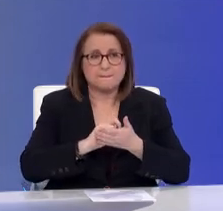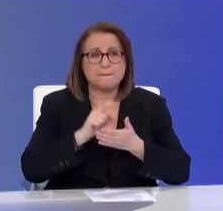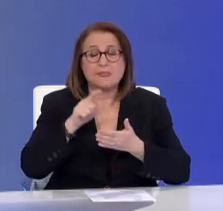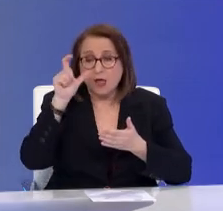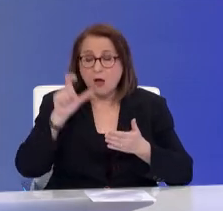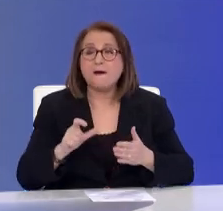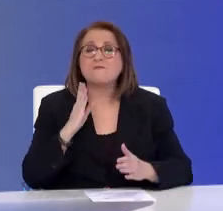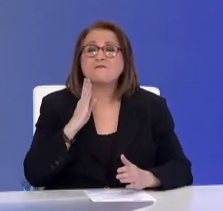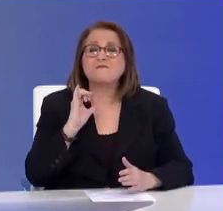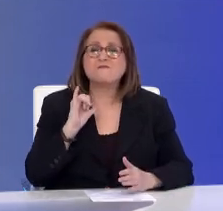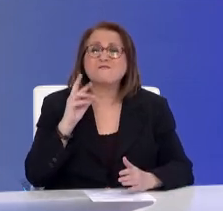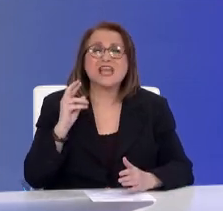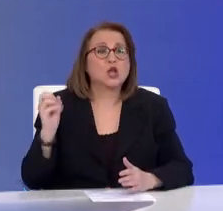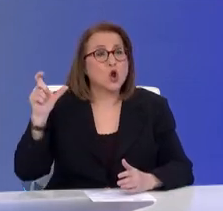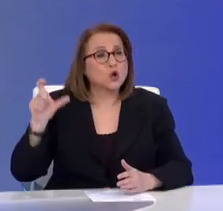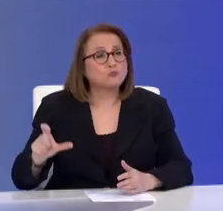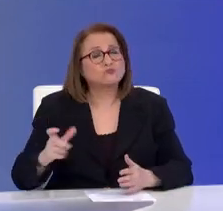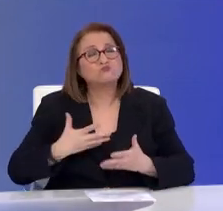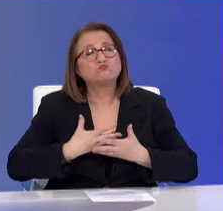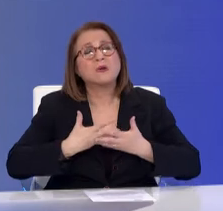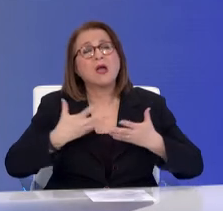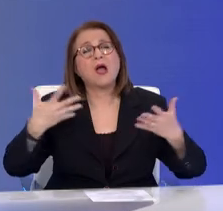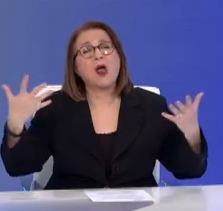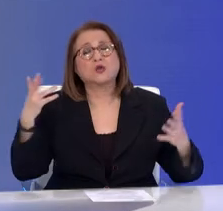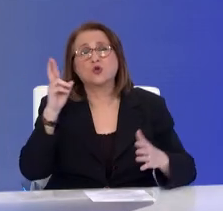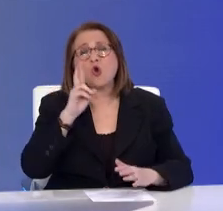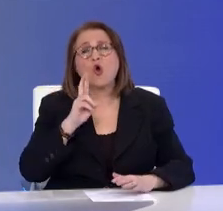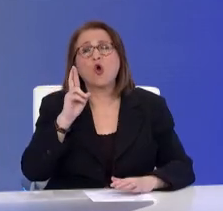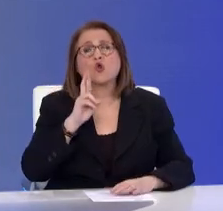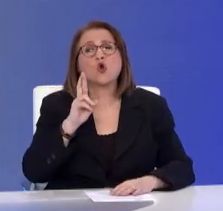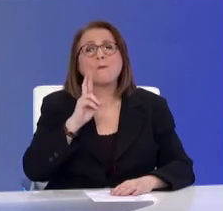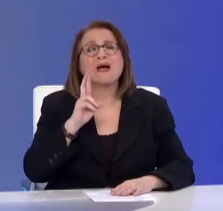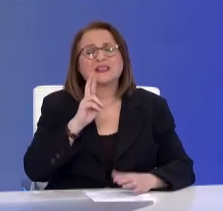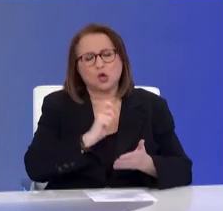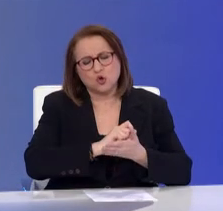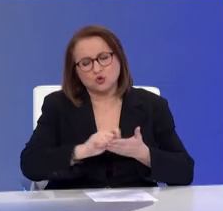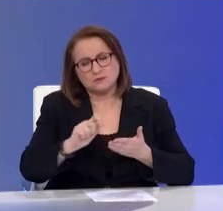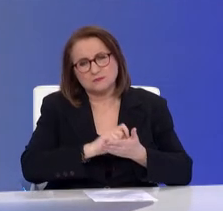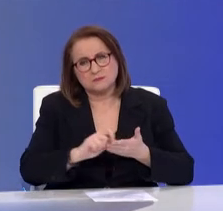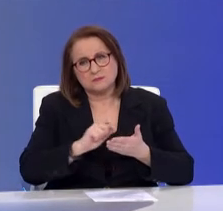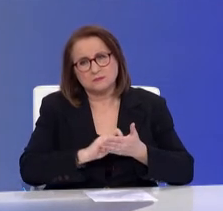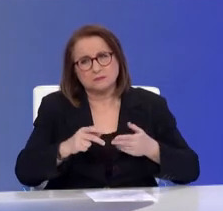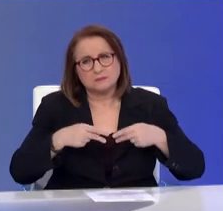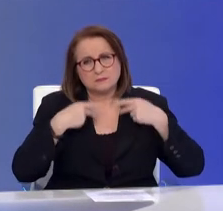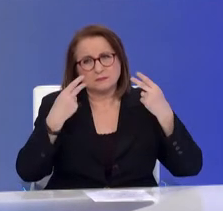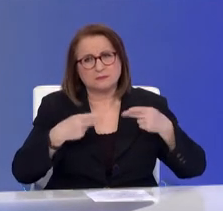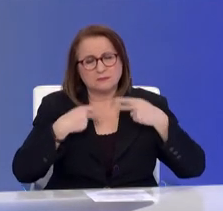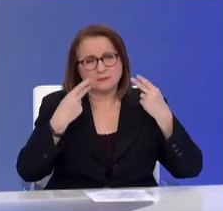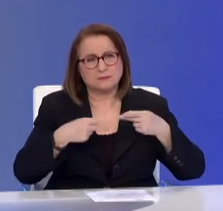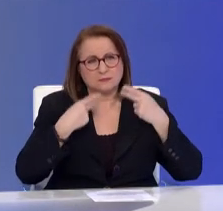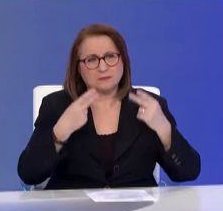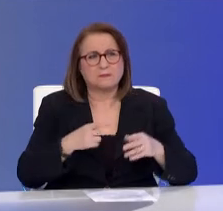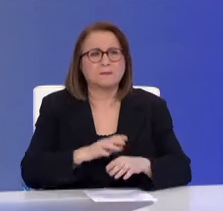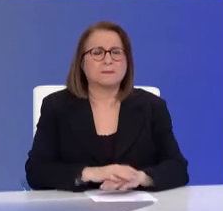αλλά ενός μεγάλου ρομαντικού εκείνης της εποχής, όπως γνωρίζετε,